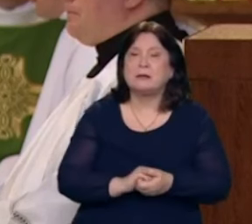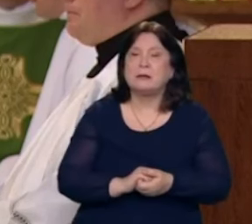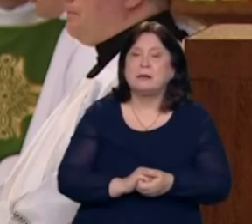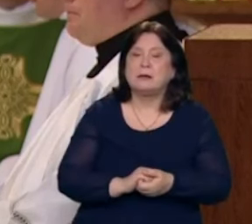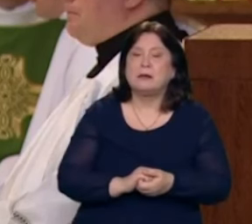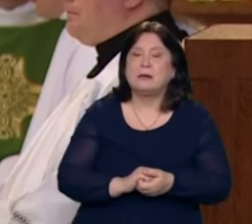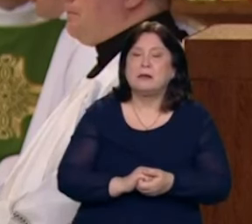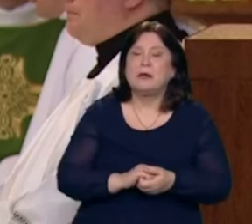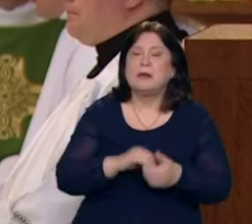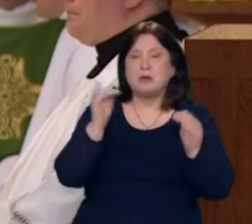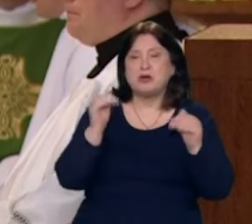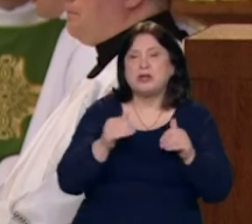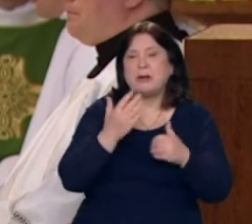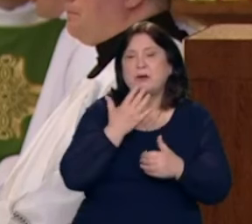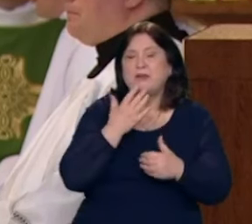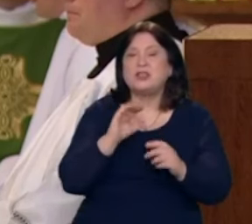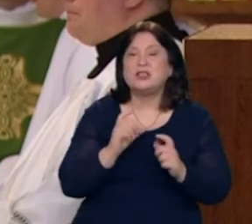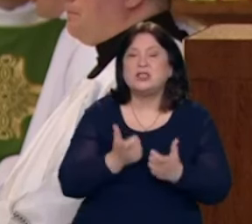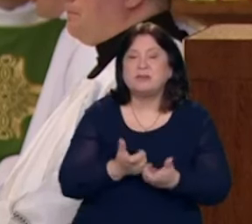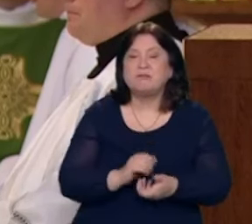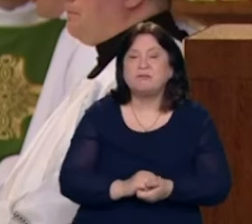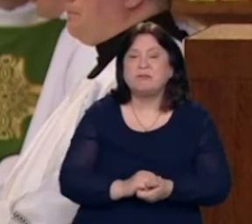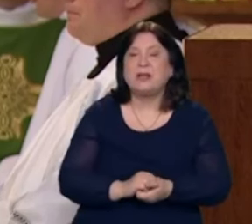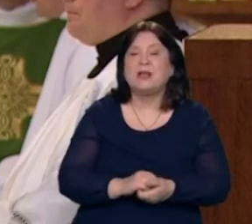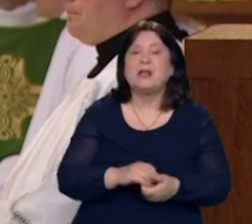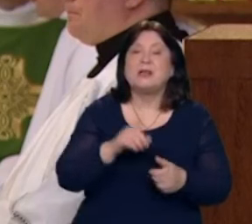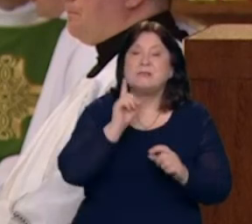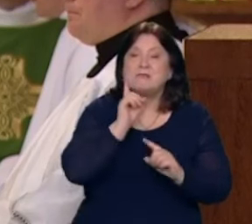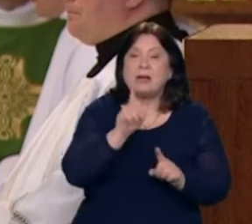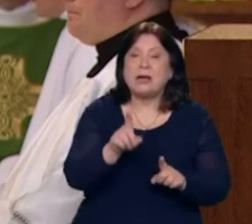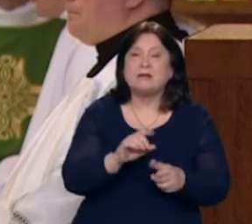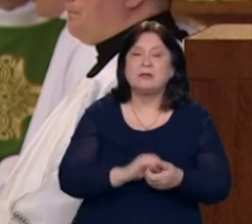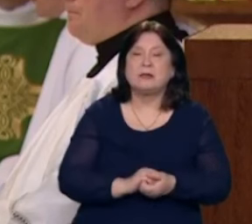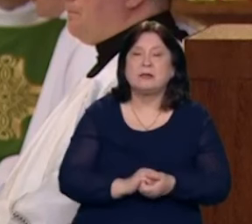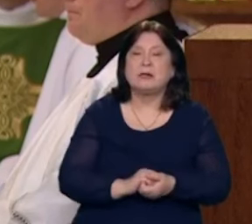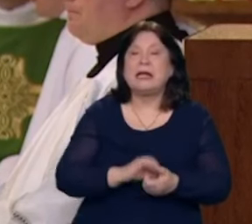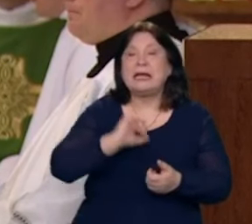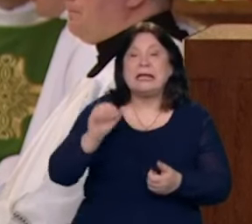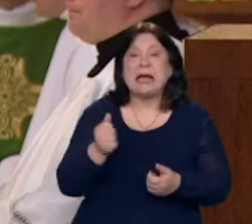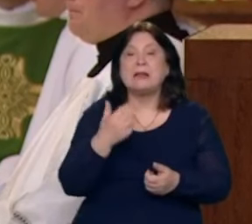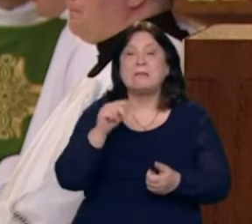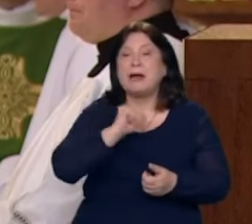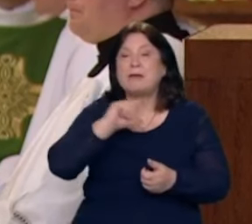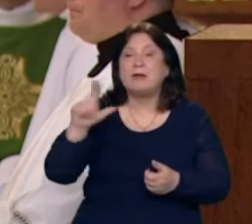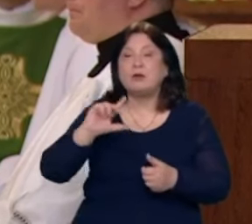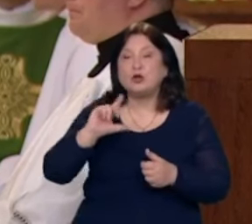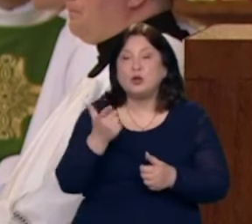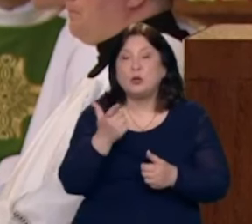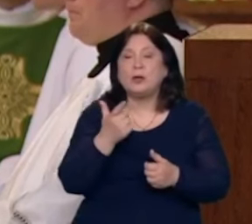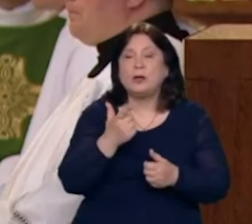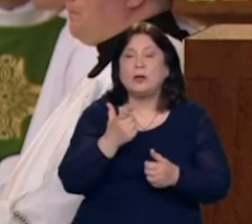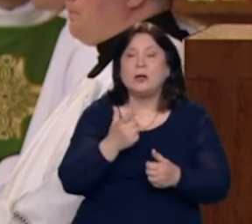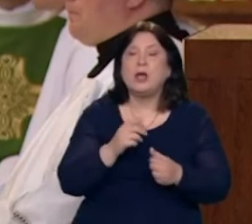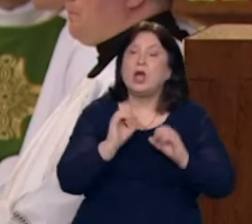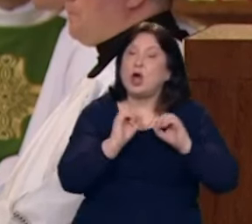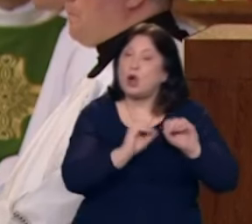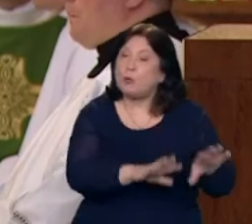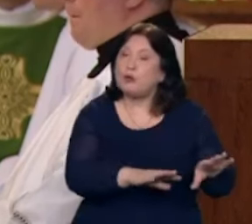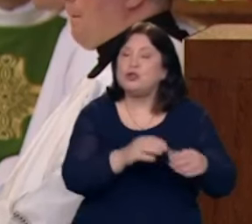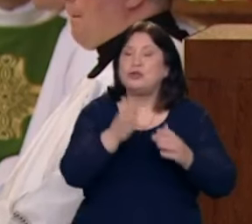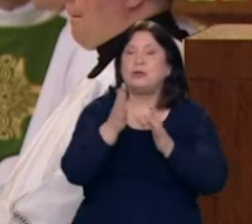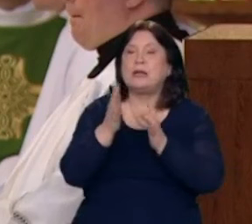możemy powiedzieć wprawdzie Jan Paweł II opuścił dla